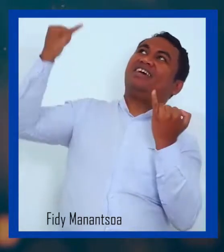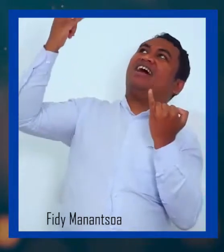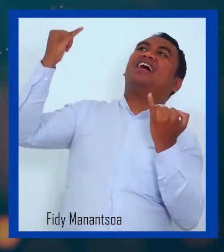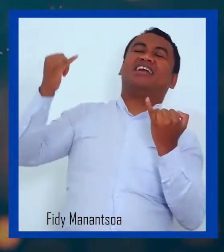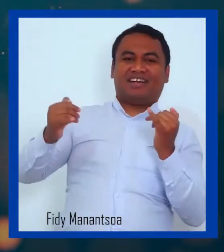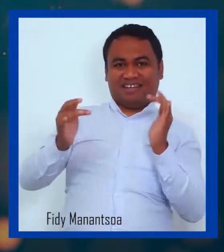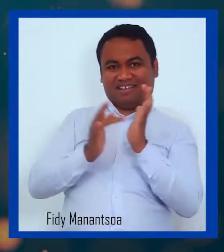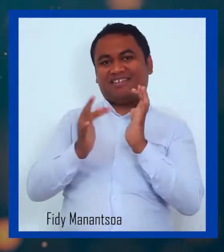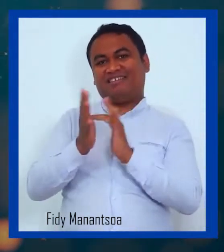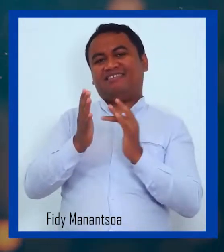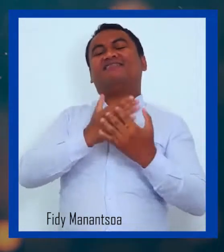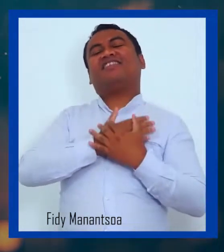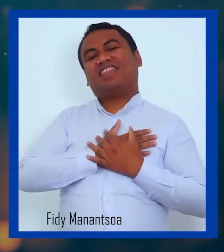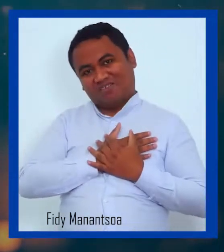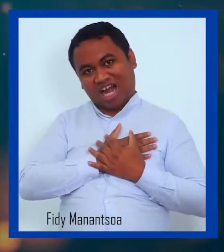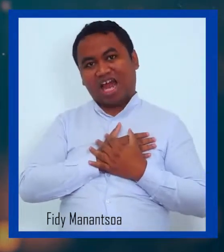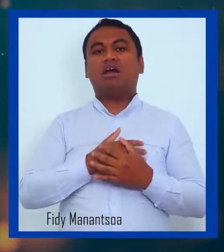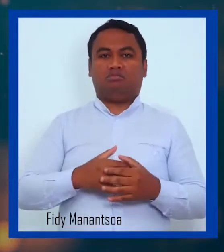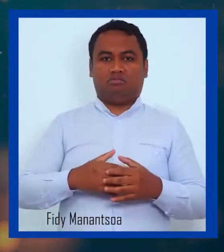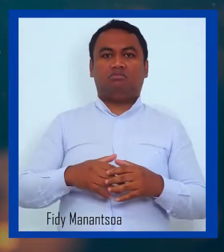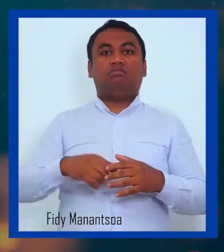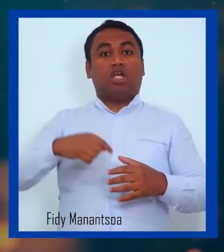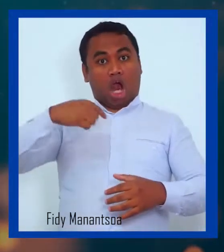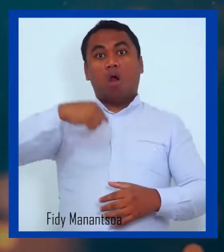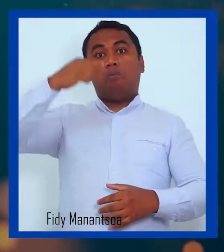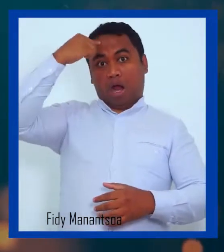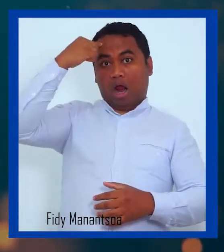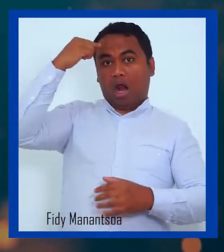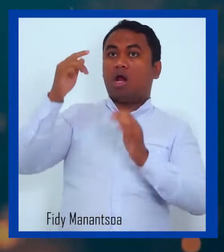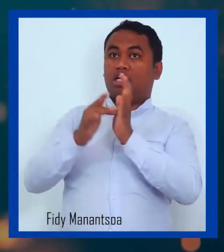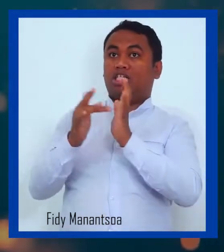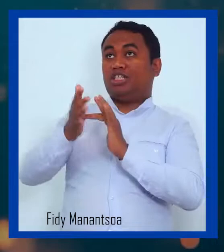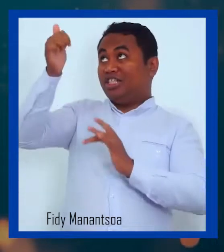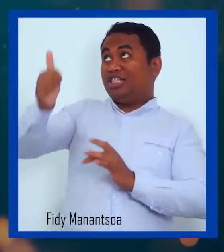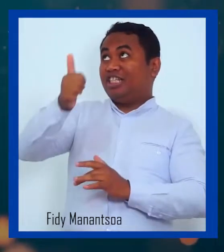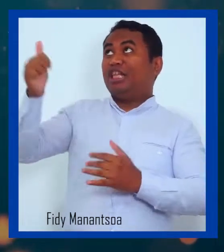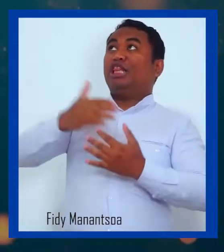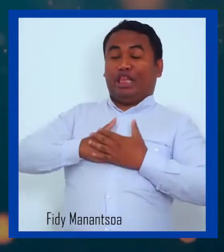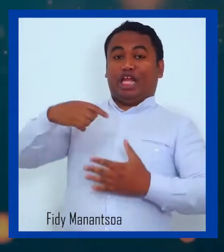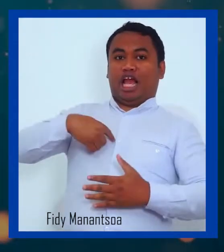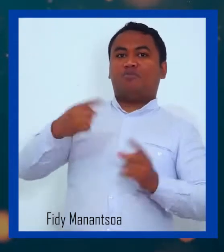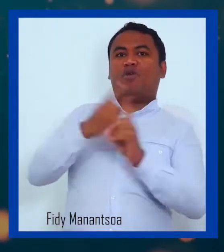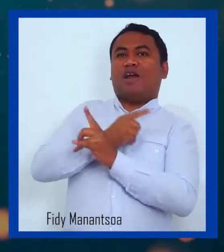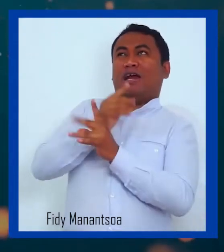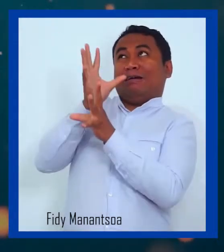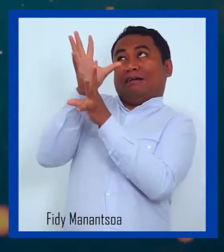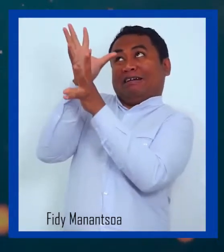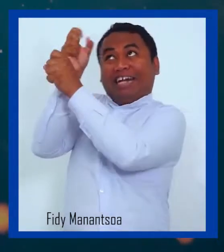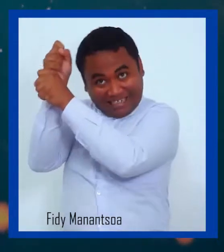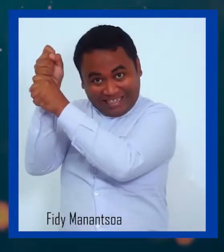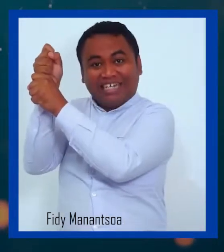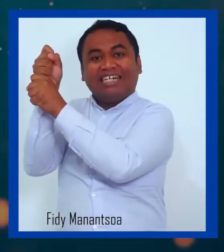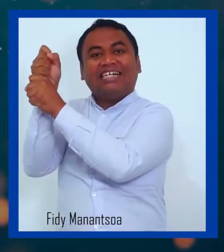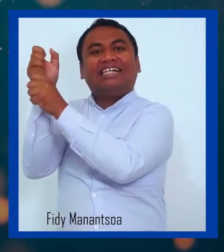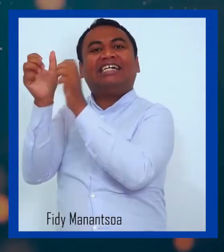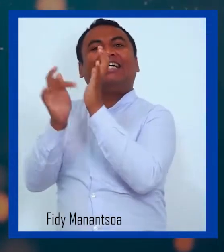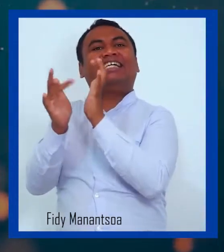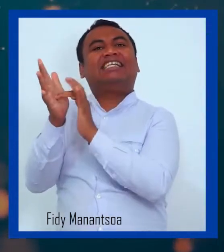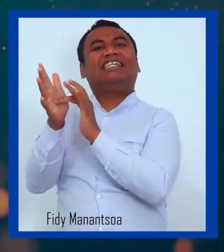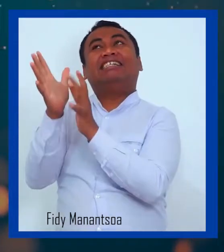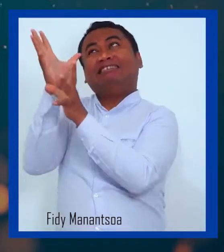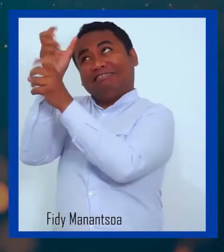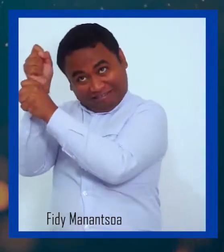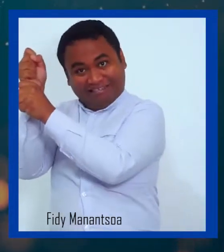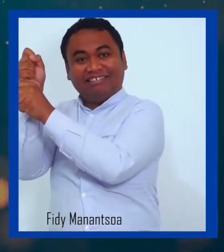satria tena sarobidy ilay fitiavan'i Kristy. Resy lahatra fa tia Kristy dia izay fitiavan'i Kristy izay no mampiraikitra amin'ny Kristy